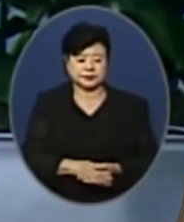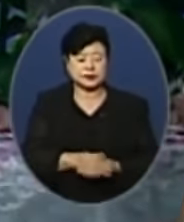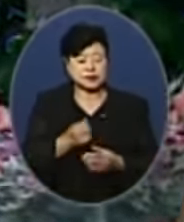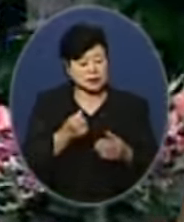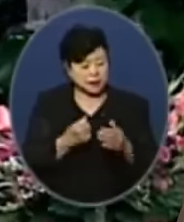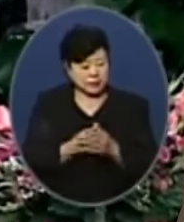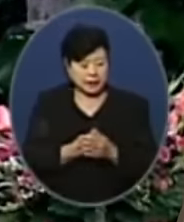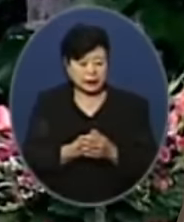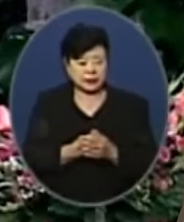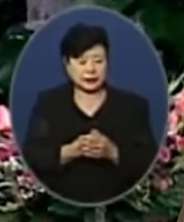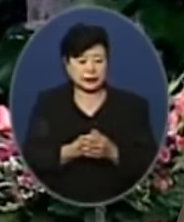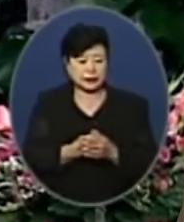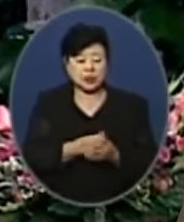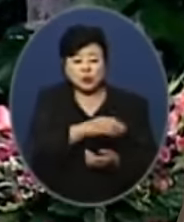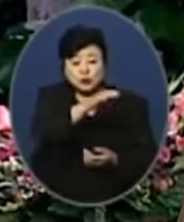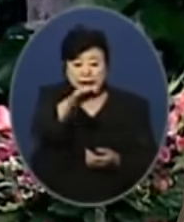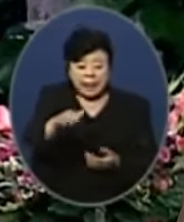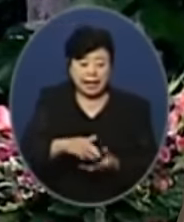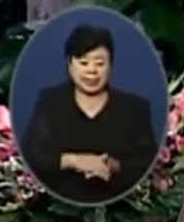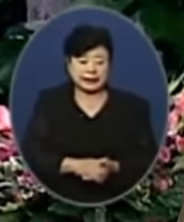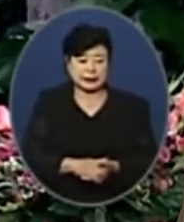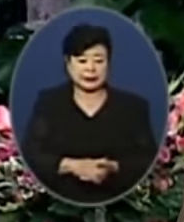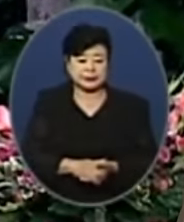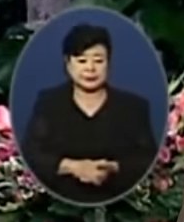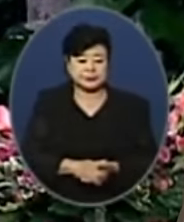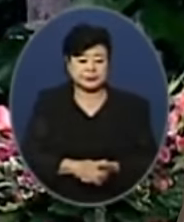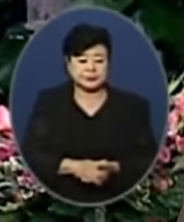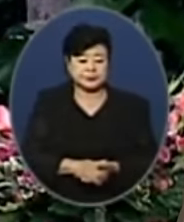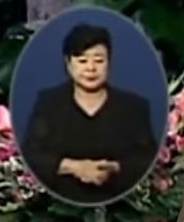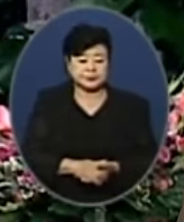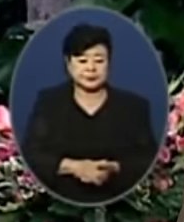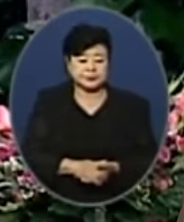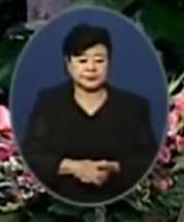그러므로 우리가